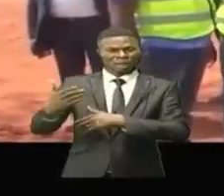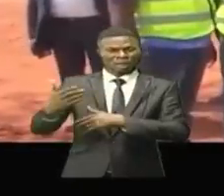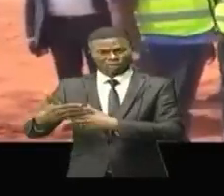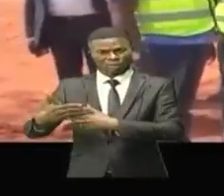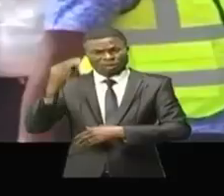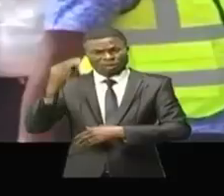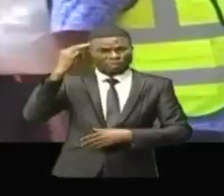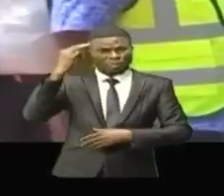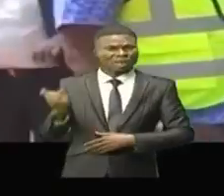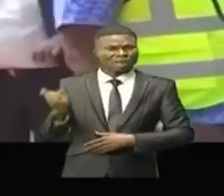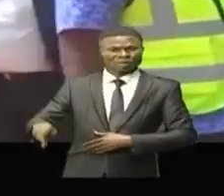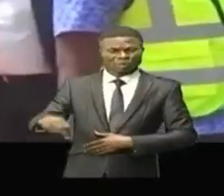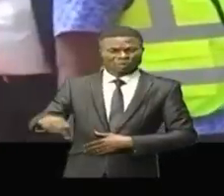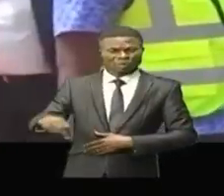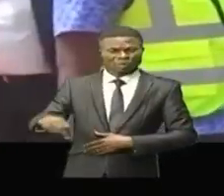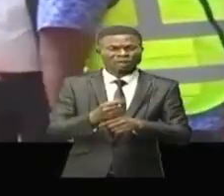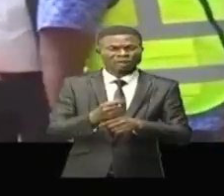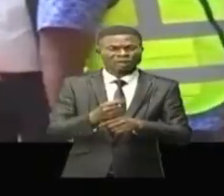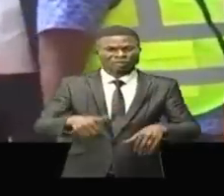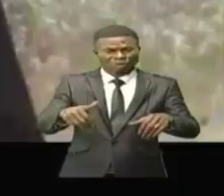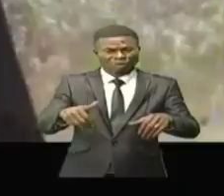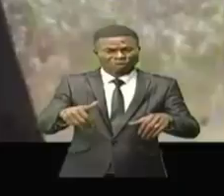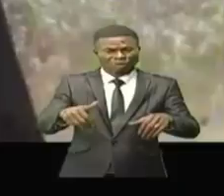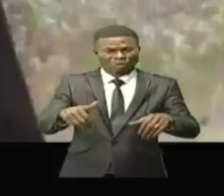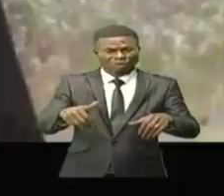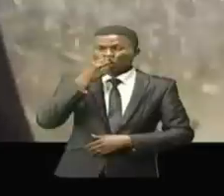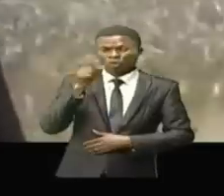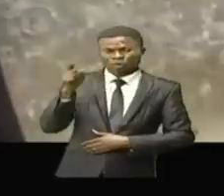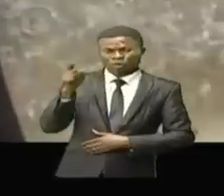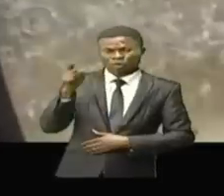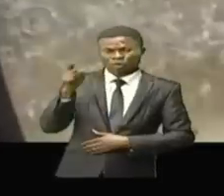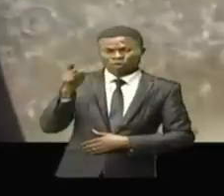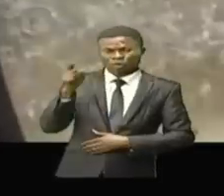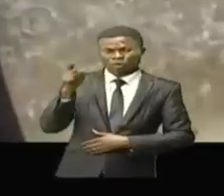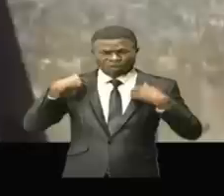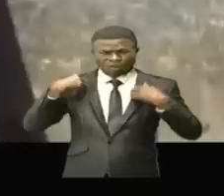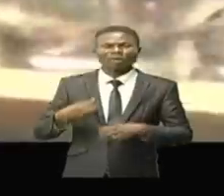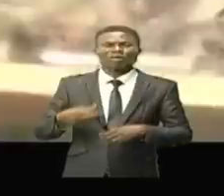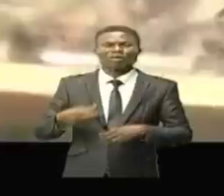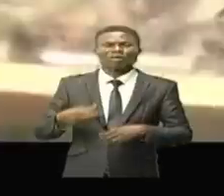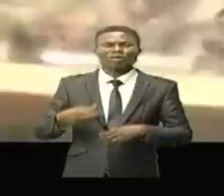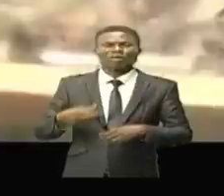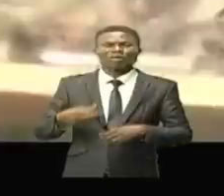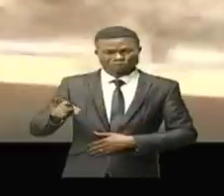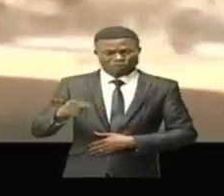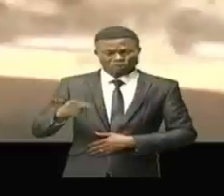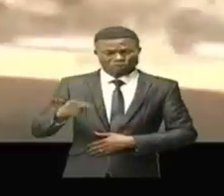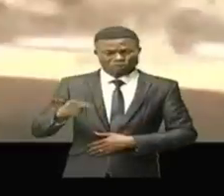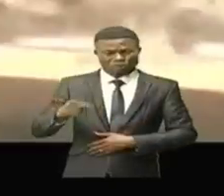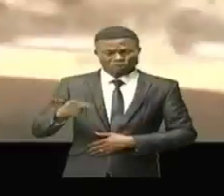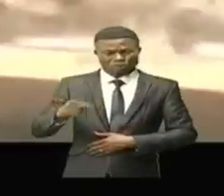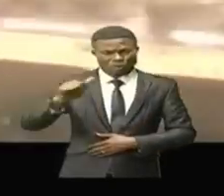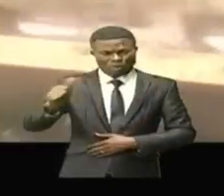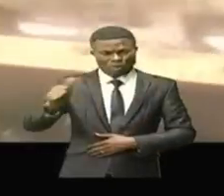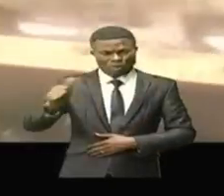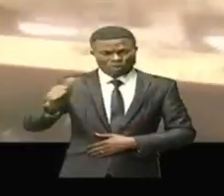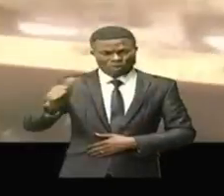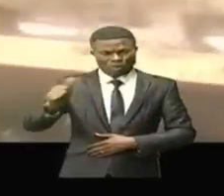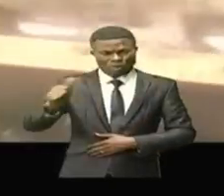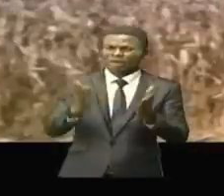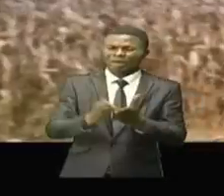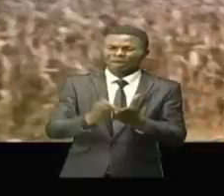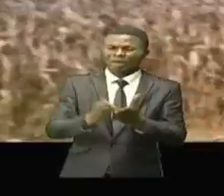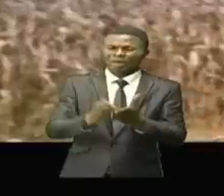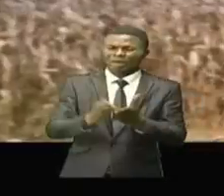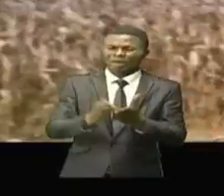ministre provincial de l'agriculture, Arce Joseph Kayumba, le chef d'exécutif provincial, a voulu par cette visite lancée encourager tous les fermiers